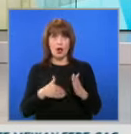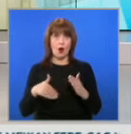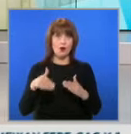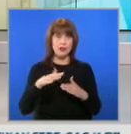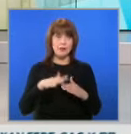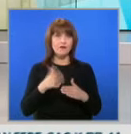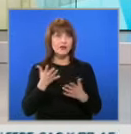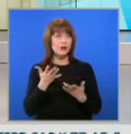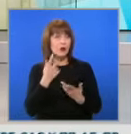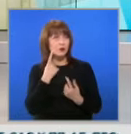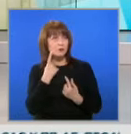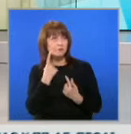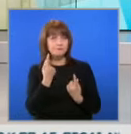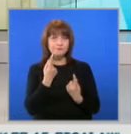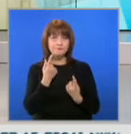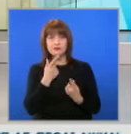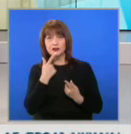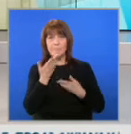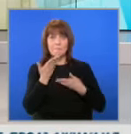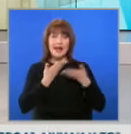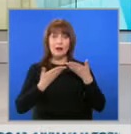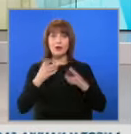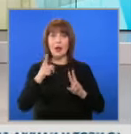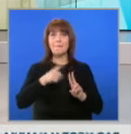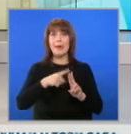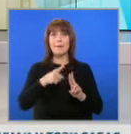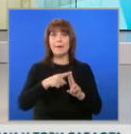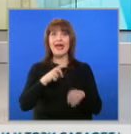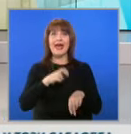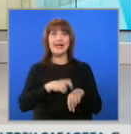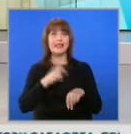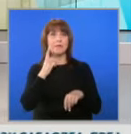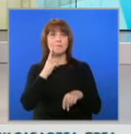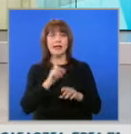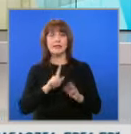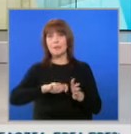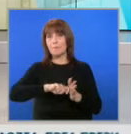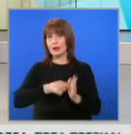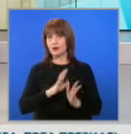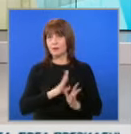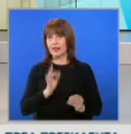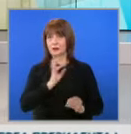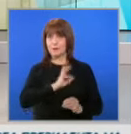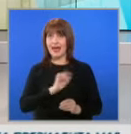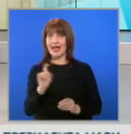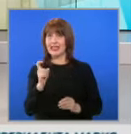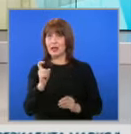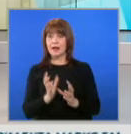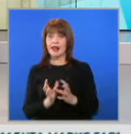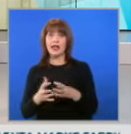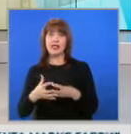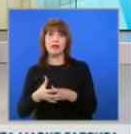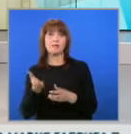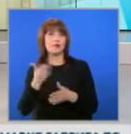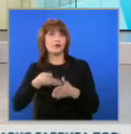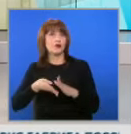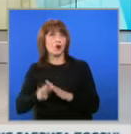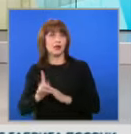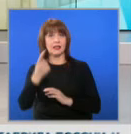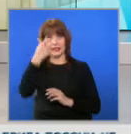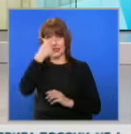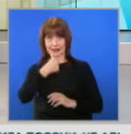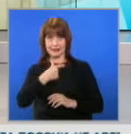след като се загатна, че преговорите с ППДБ са приключили без успех и че Габриел и екипът ще отидат сами